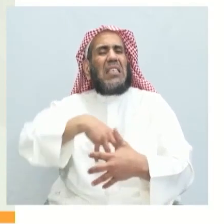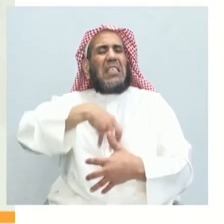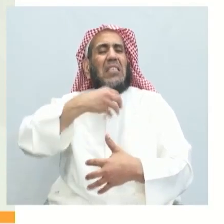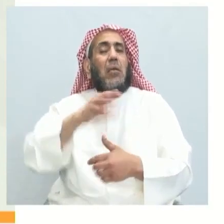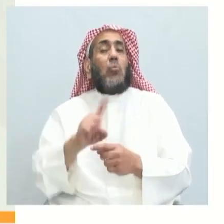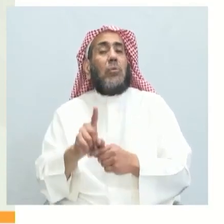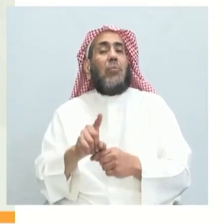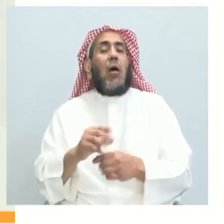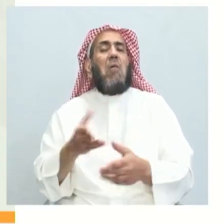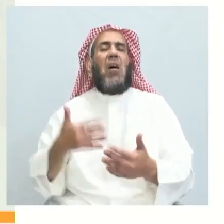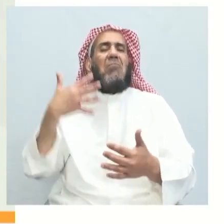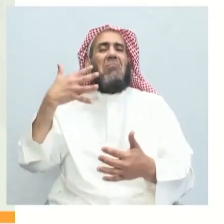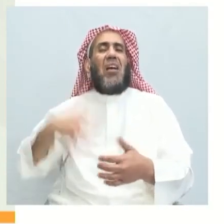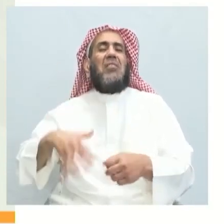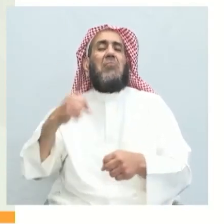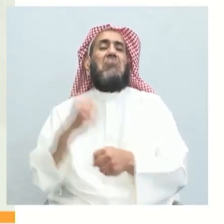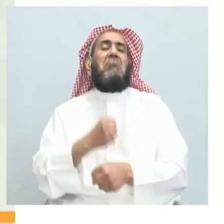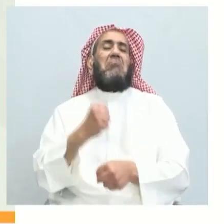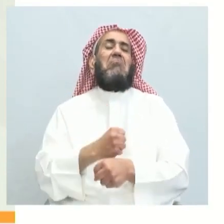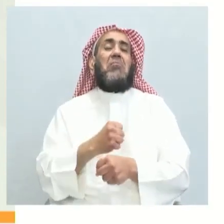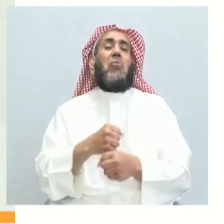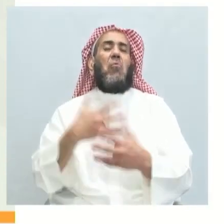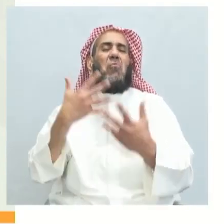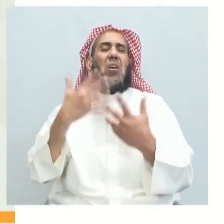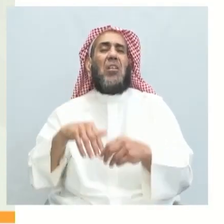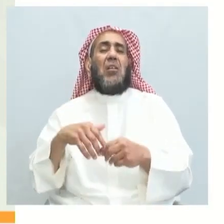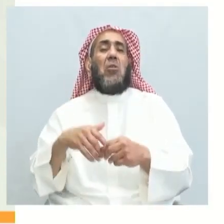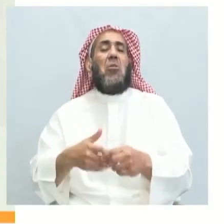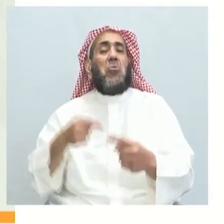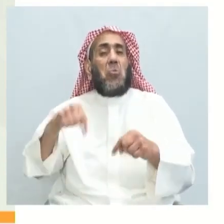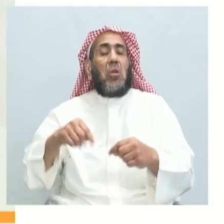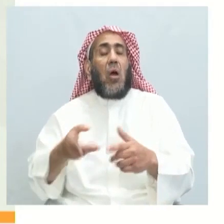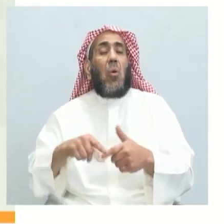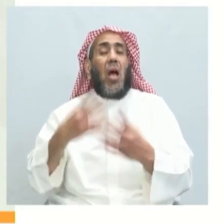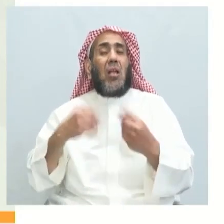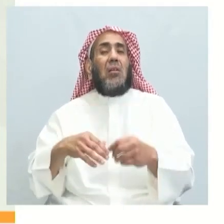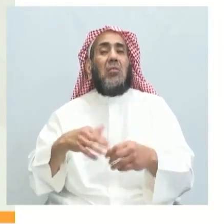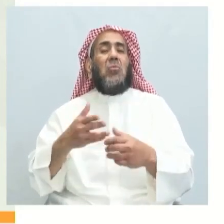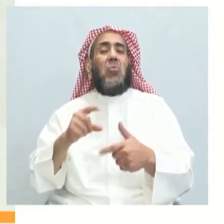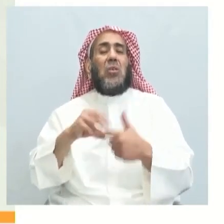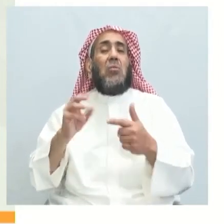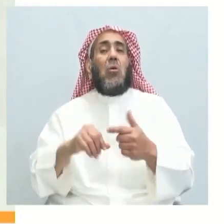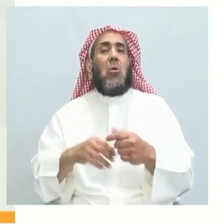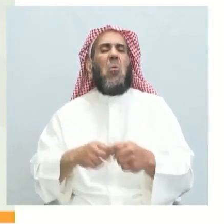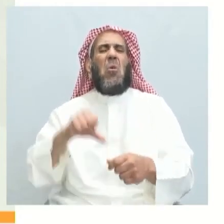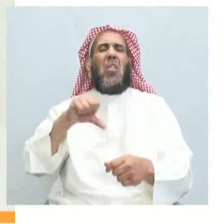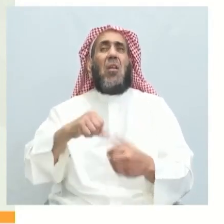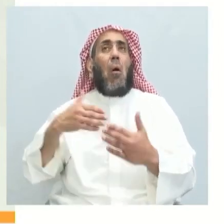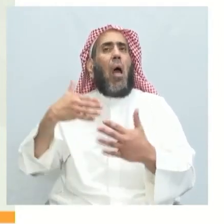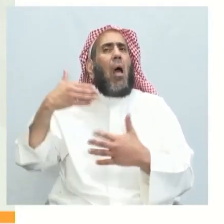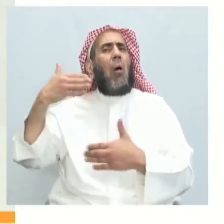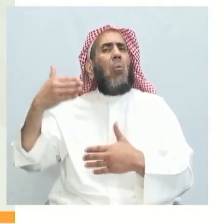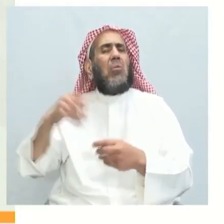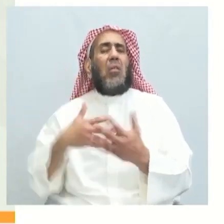تموت فقد خسر عمله ستخسر الدنيا والاخره معنى انها ستقصف في الاثنتين وضره امله ايضا